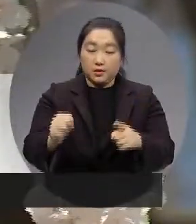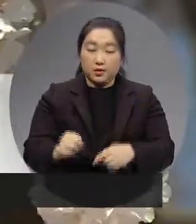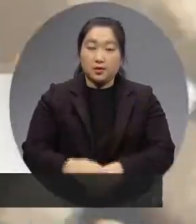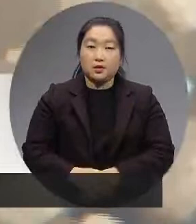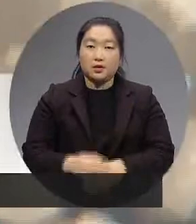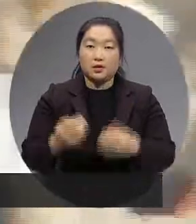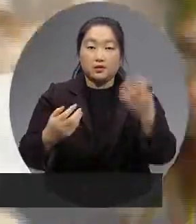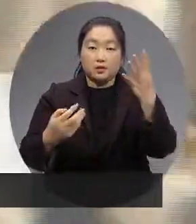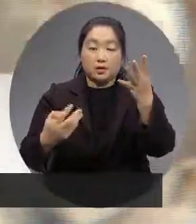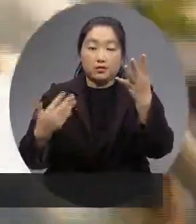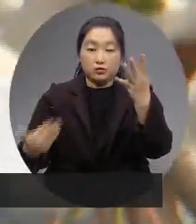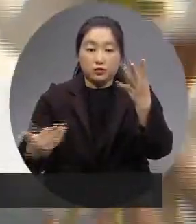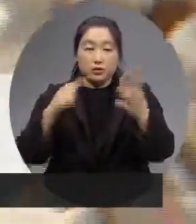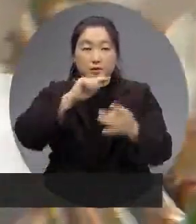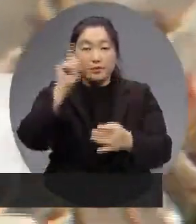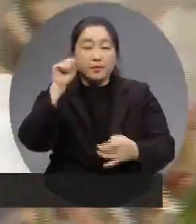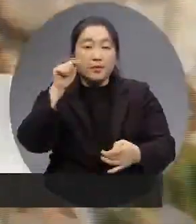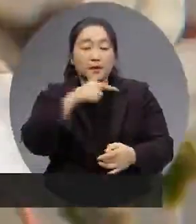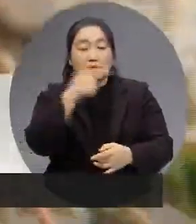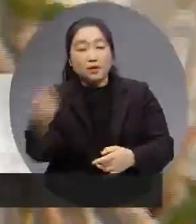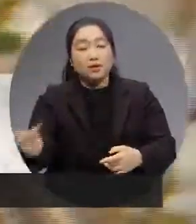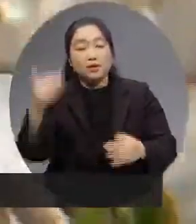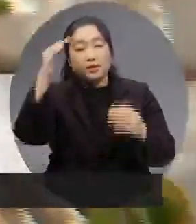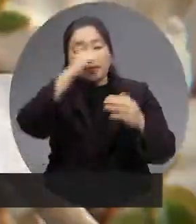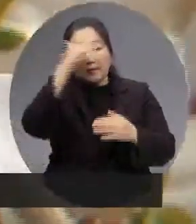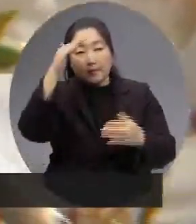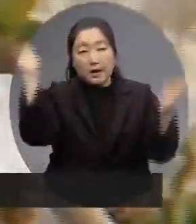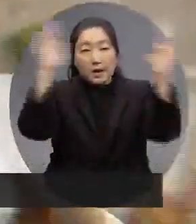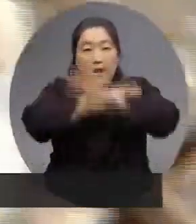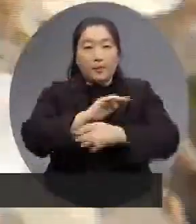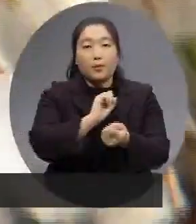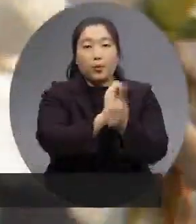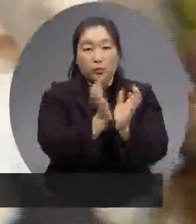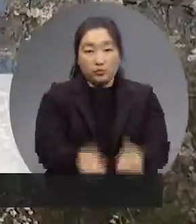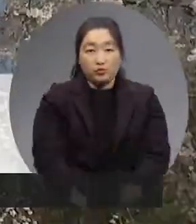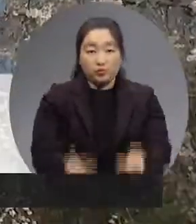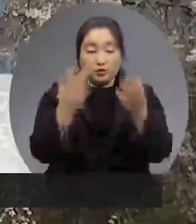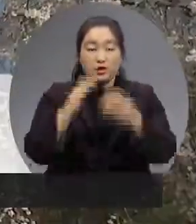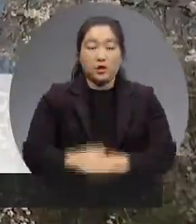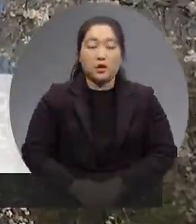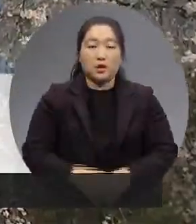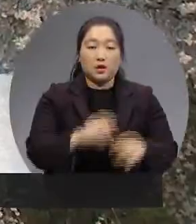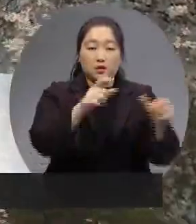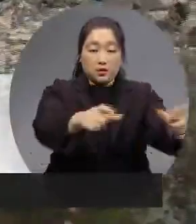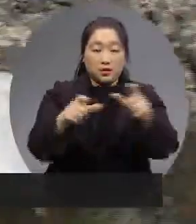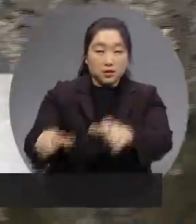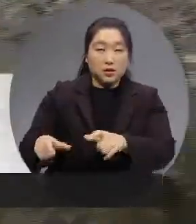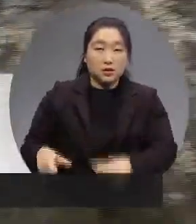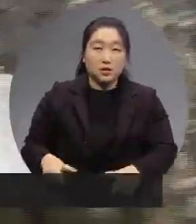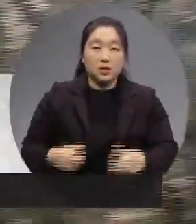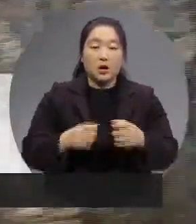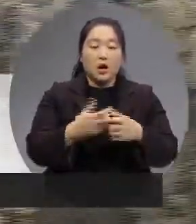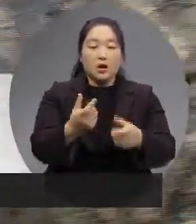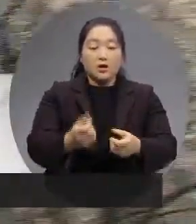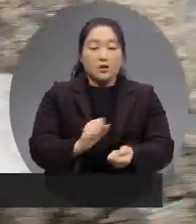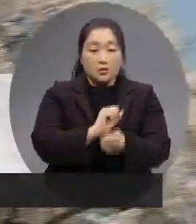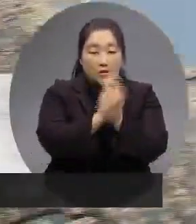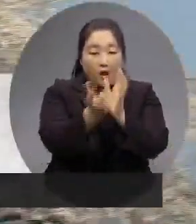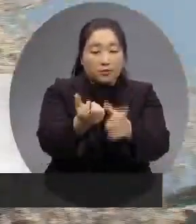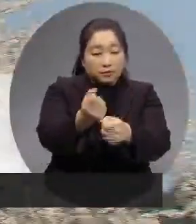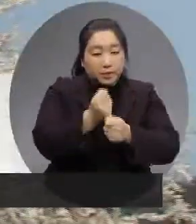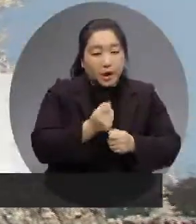오는 9일까지 매일 저녁 야경 벚꽃 축제를 진행합니다. 각 자치단체는 이른 개화로 벚꽃을